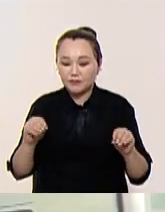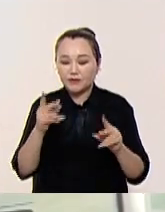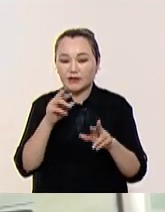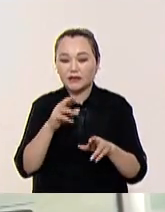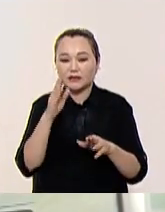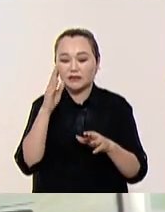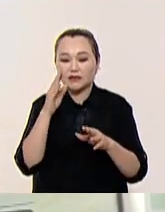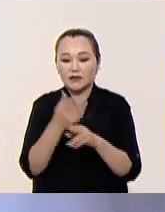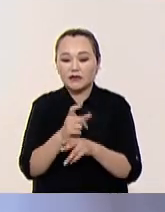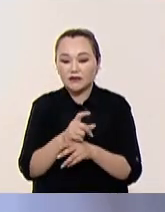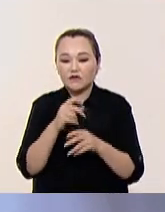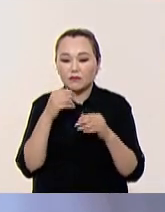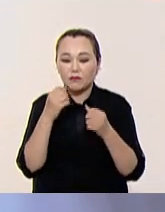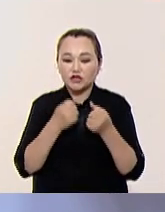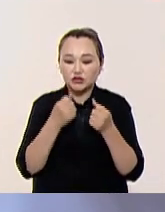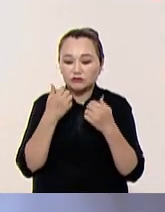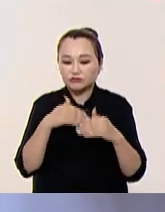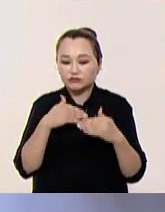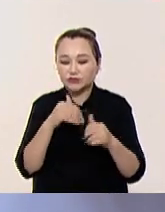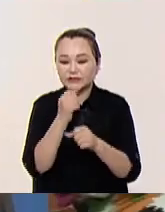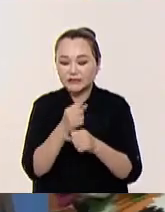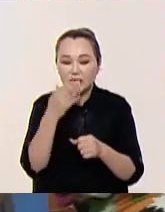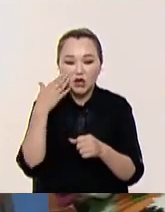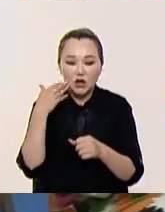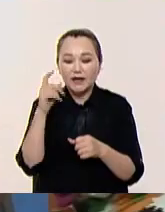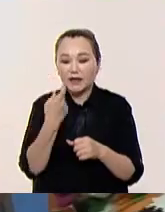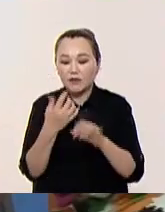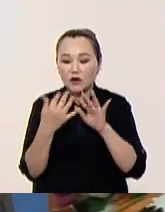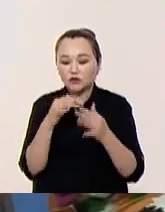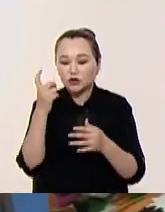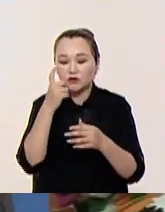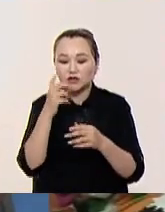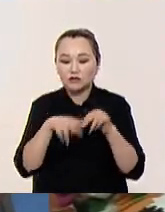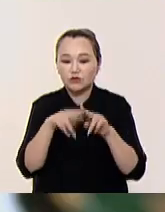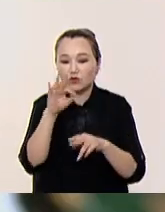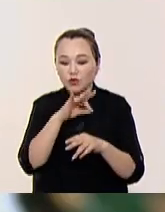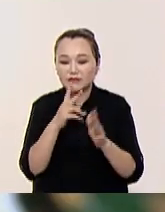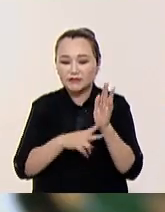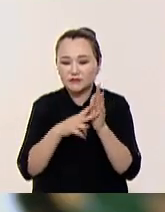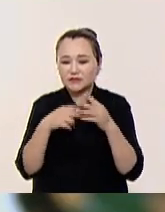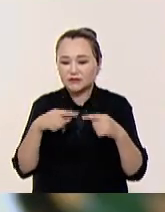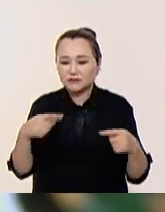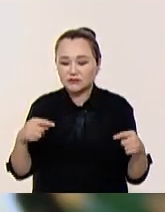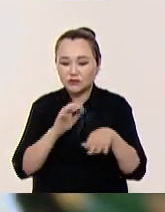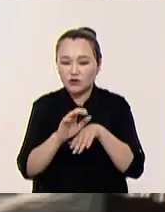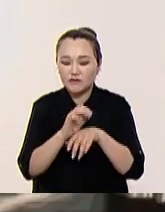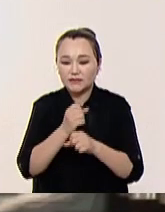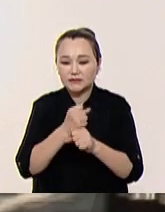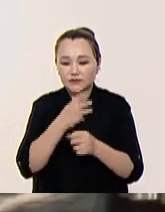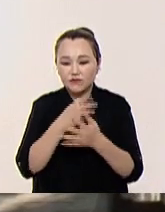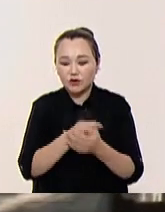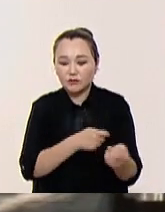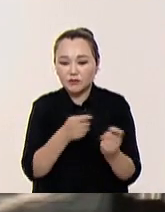Көрмеге фармацевтика машина жасау, химия, жеңіл өнеркәсіп, ауыл шаруашылығы мен құрылыс индустриясы сияқты 70-ден астам тауар өндіруші өз өнімдерін